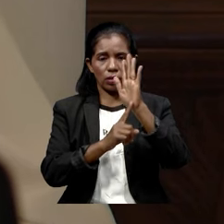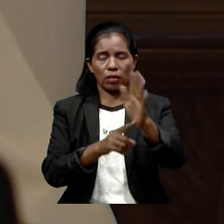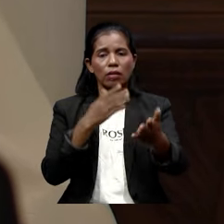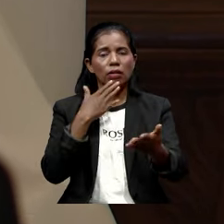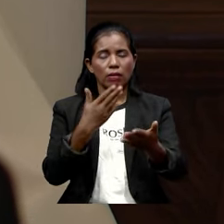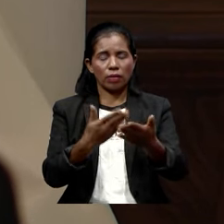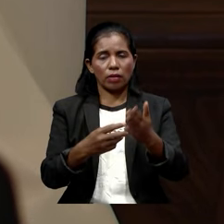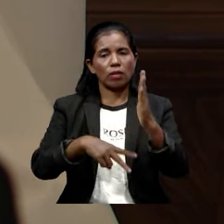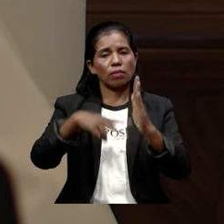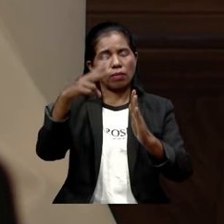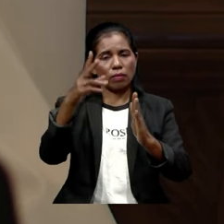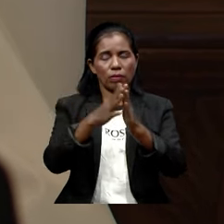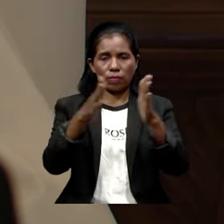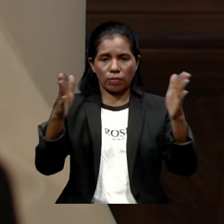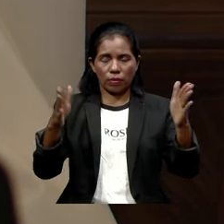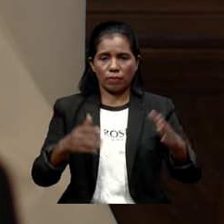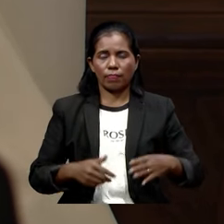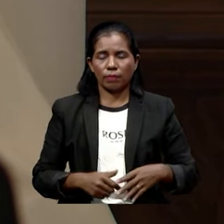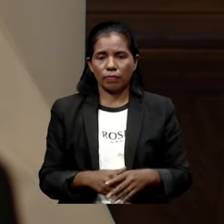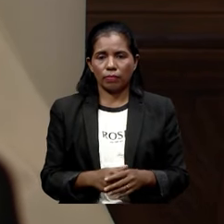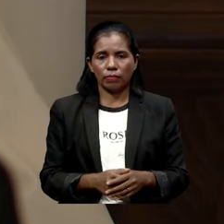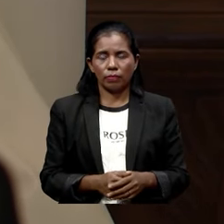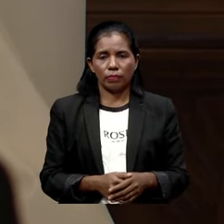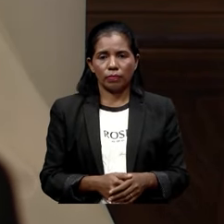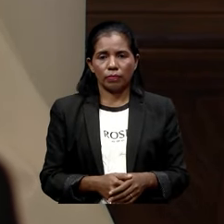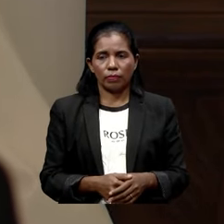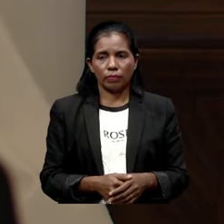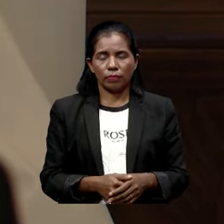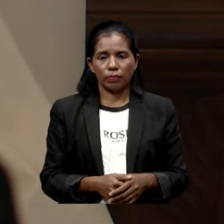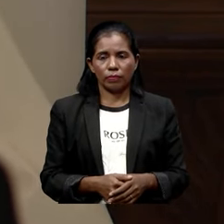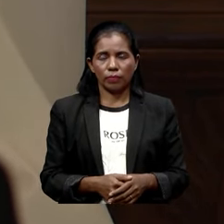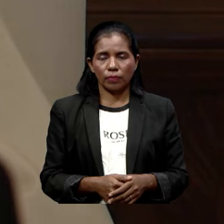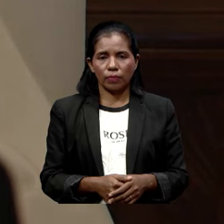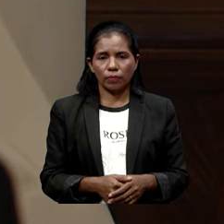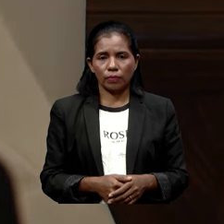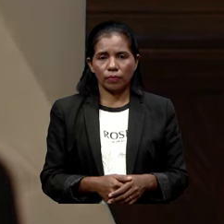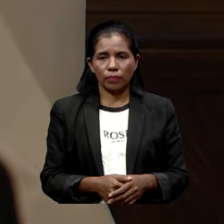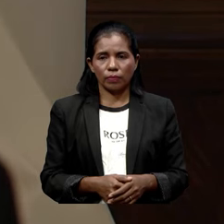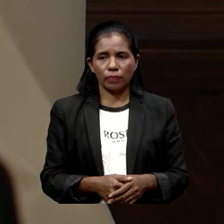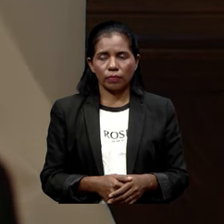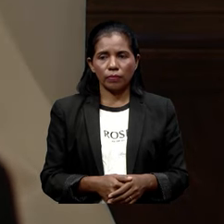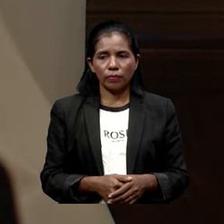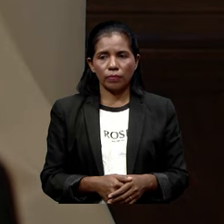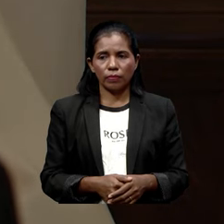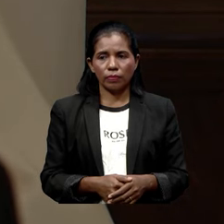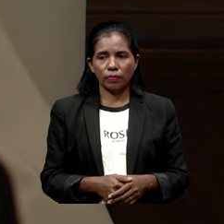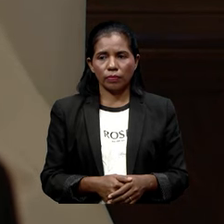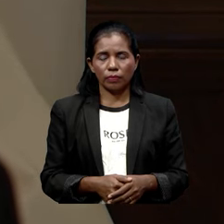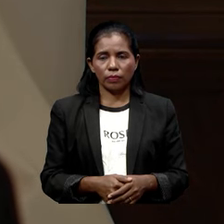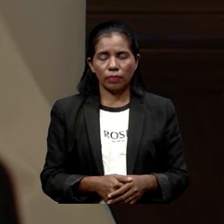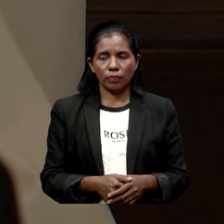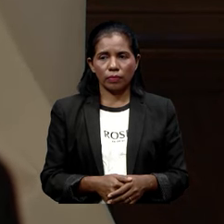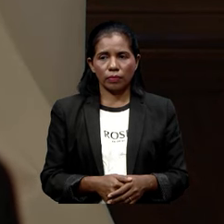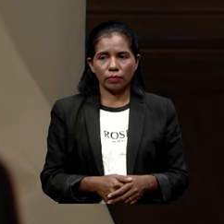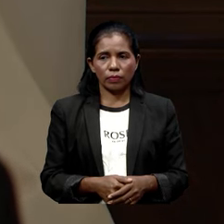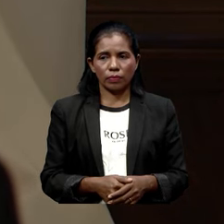iha valor bot. Quale ogni tessera è insostituibile elemento per comporre una grande